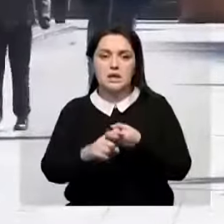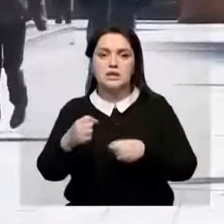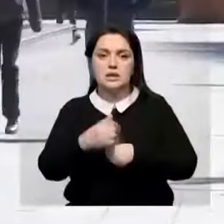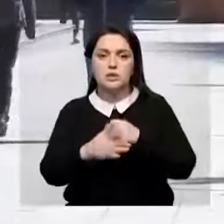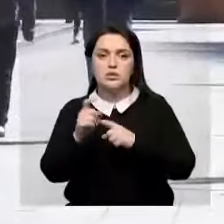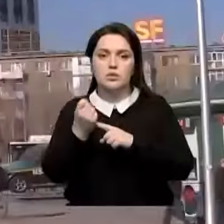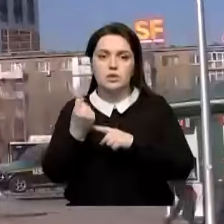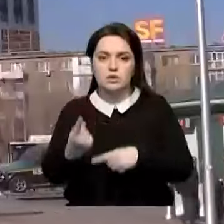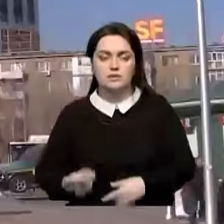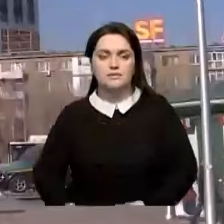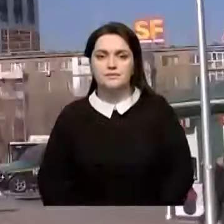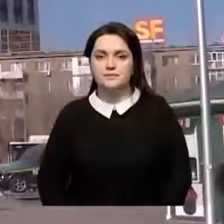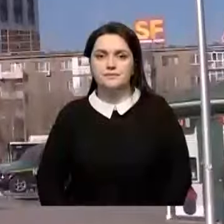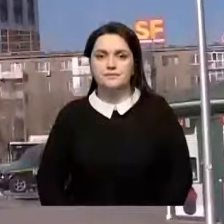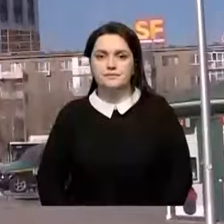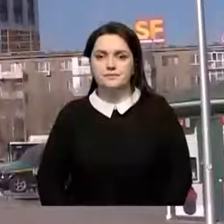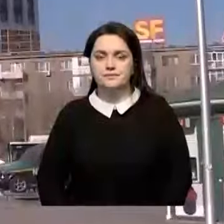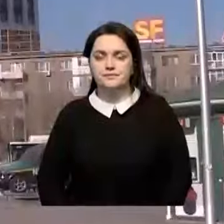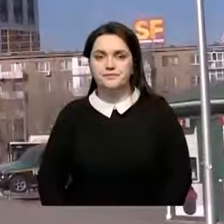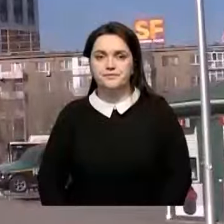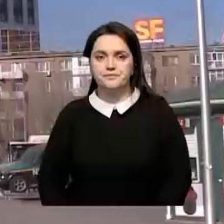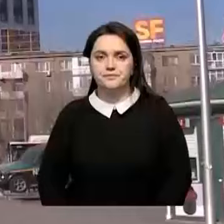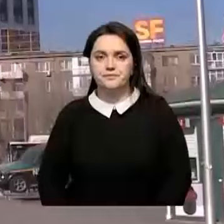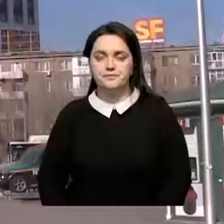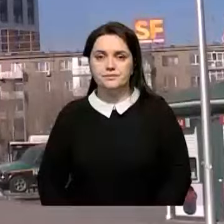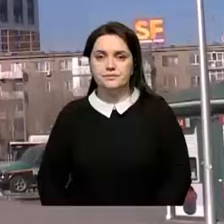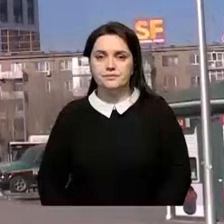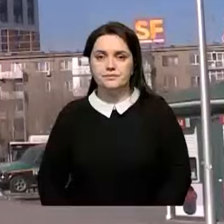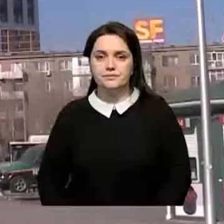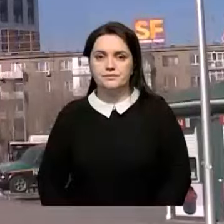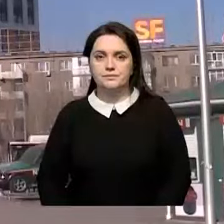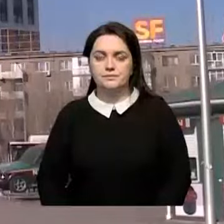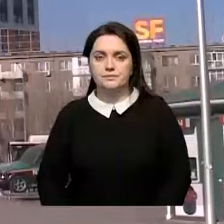111. Анель Еделькызы, Жандос Битабаров и Азамат Саметов, 24 KZ.